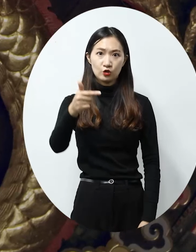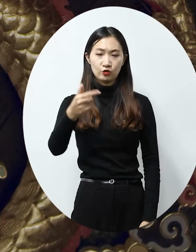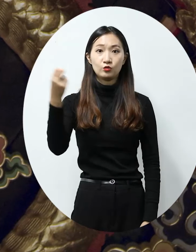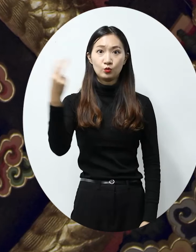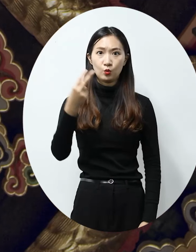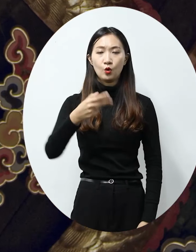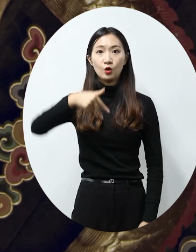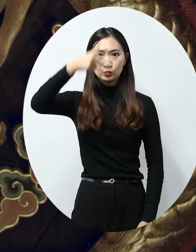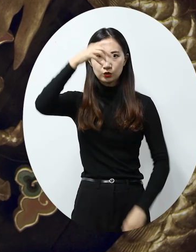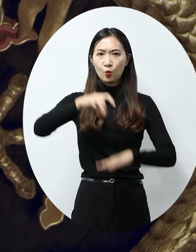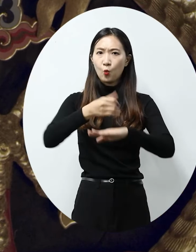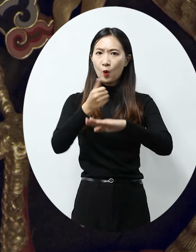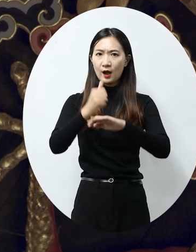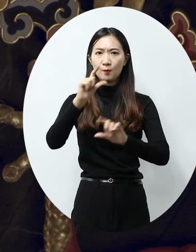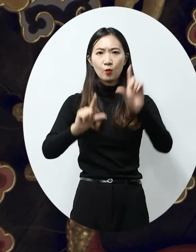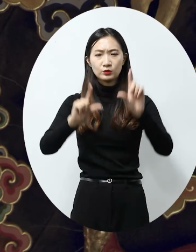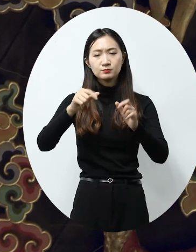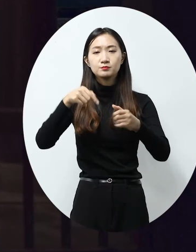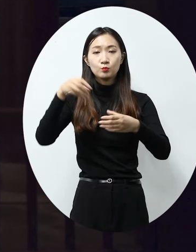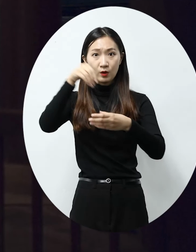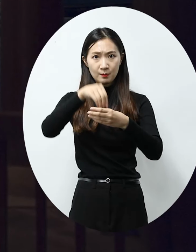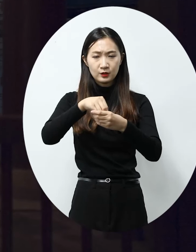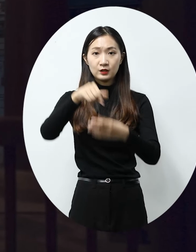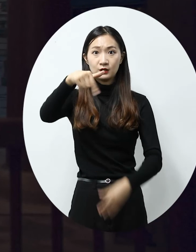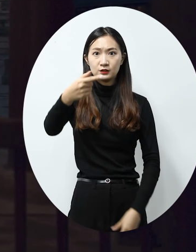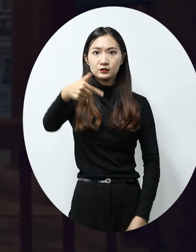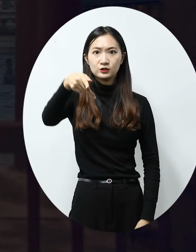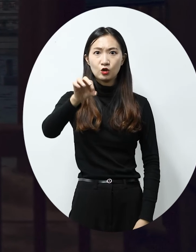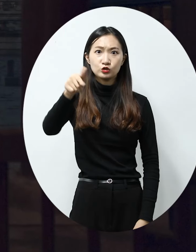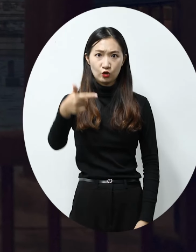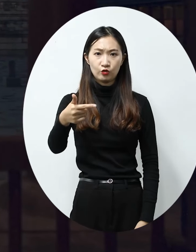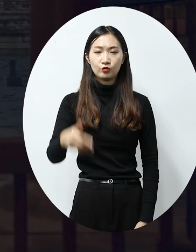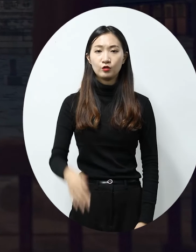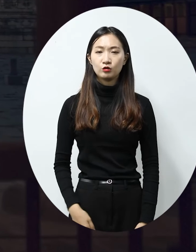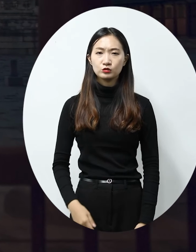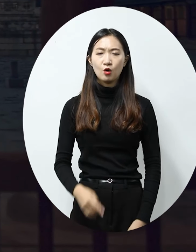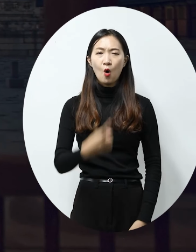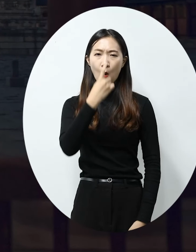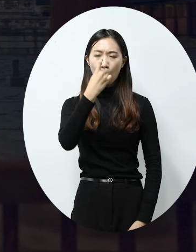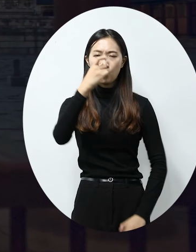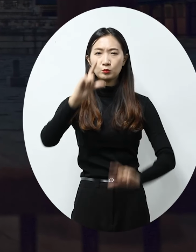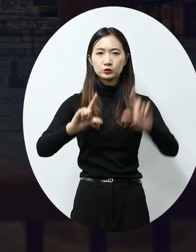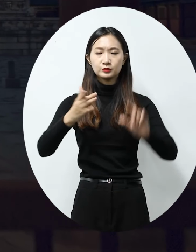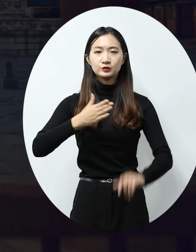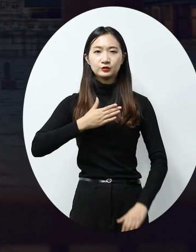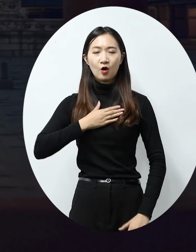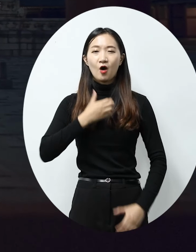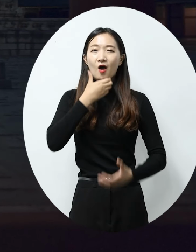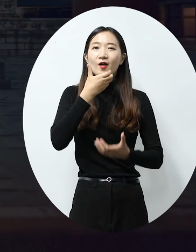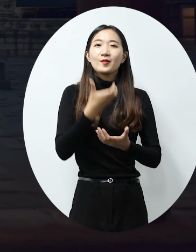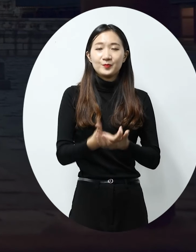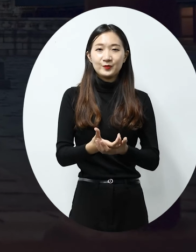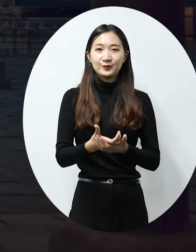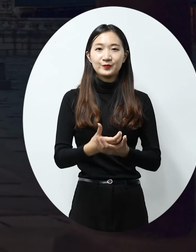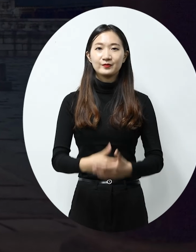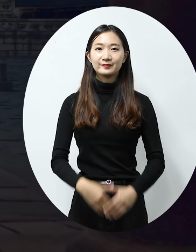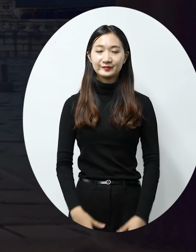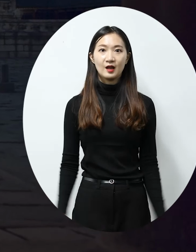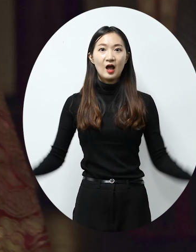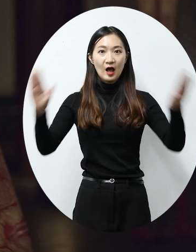조선왕실을 상징하는 건축물인 금정전 그 웅장한 자태가 저의 심장을 압도하고